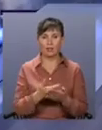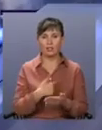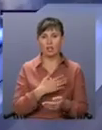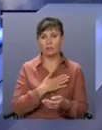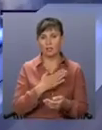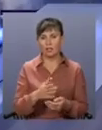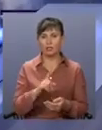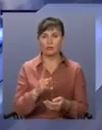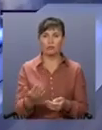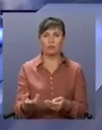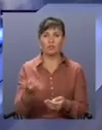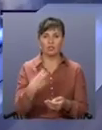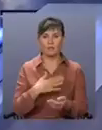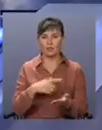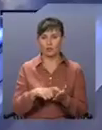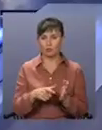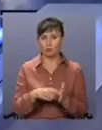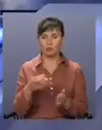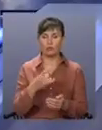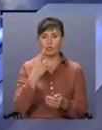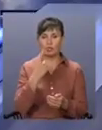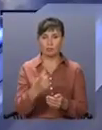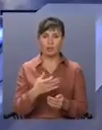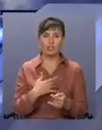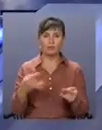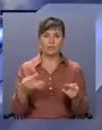вас за то, что вы пришли сегодня в нашу студию. Еще раз напомню нашим